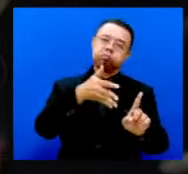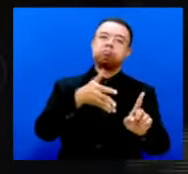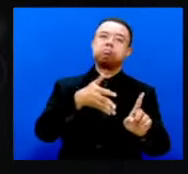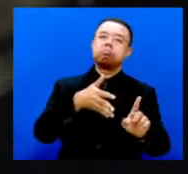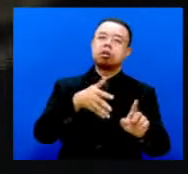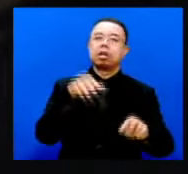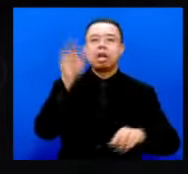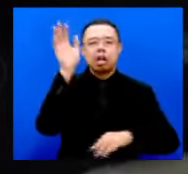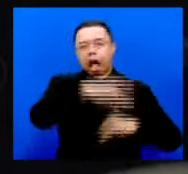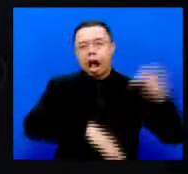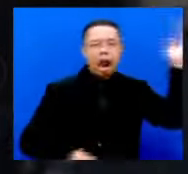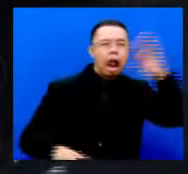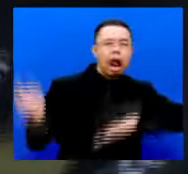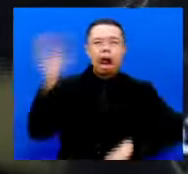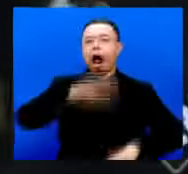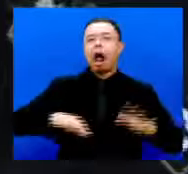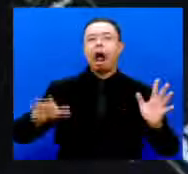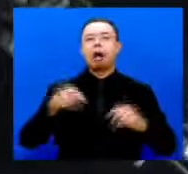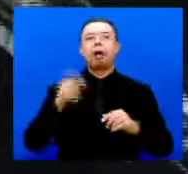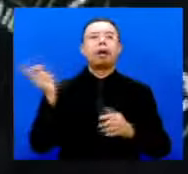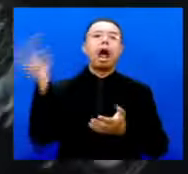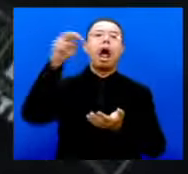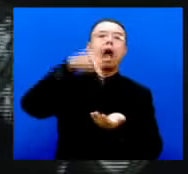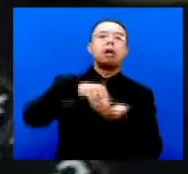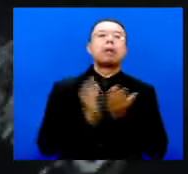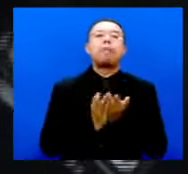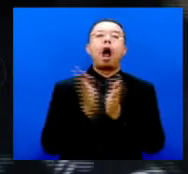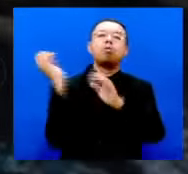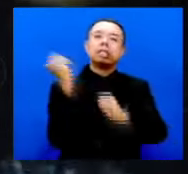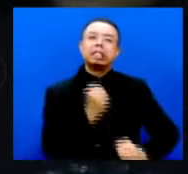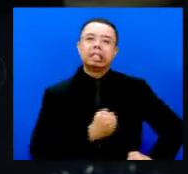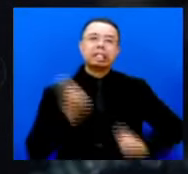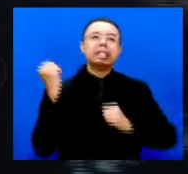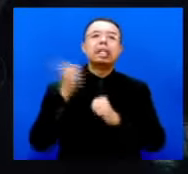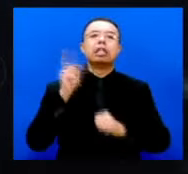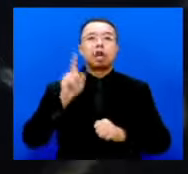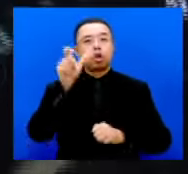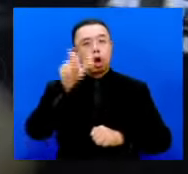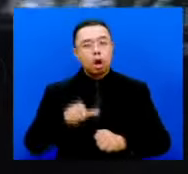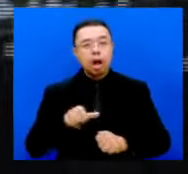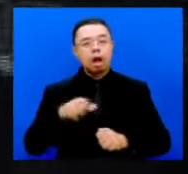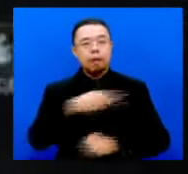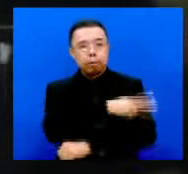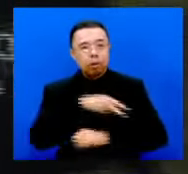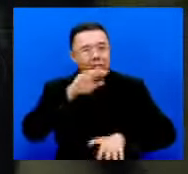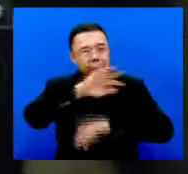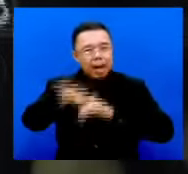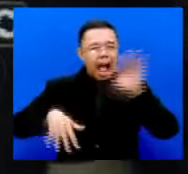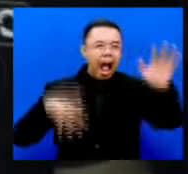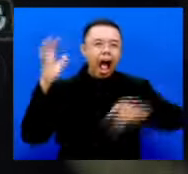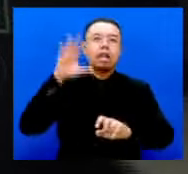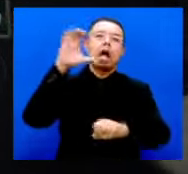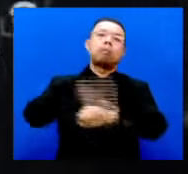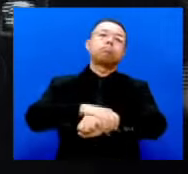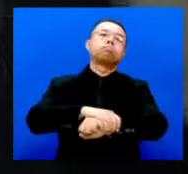lepas mengejar menggunakan sampan dan salah satu petugas pun ikut berenang dengan menangkap pelaku.